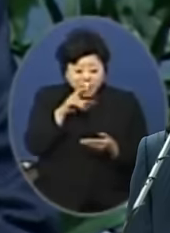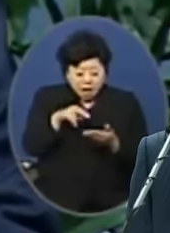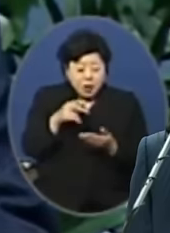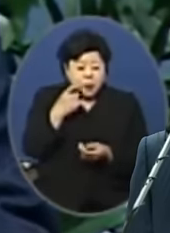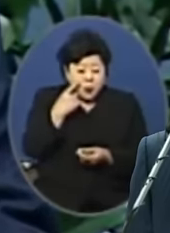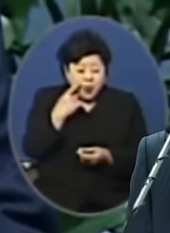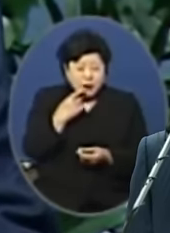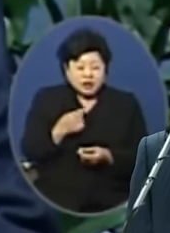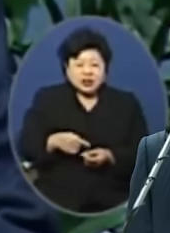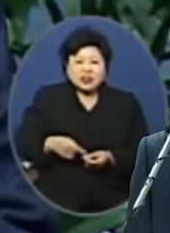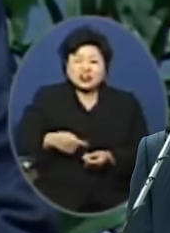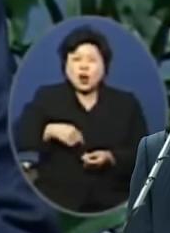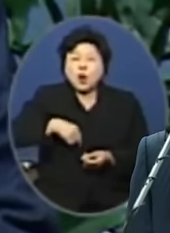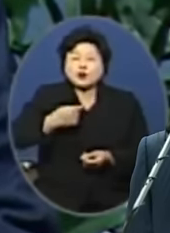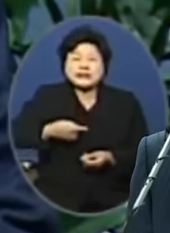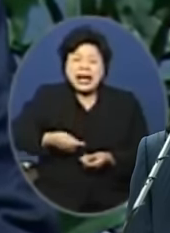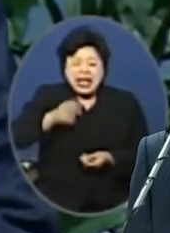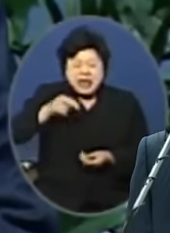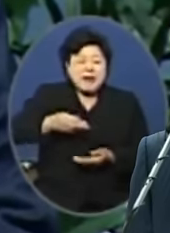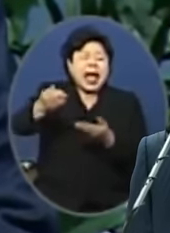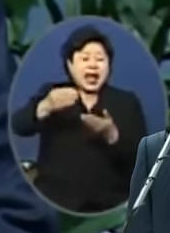읽어보세요. 너나 읽어라.